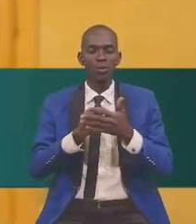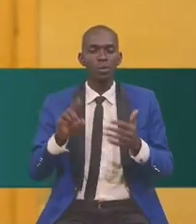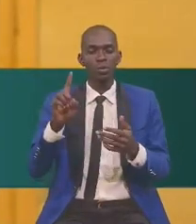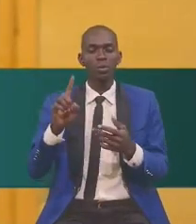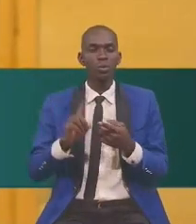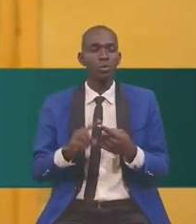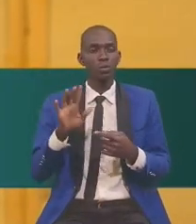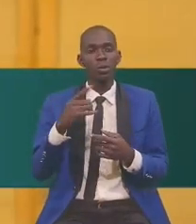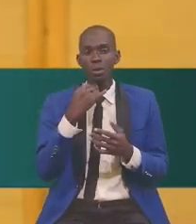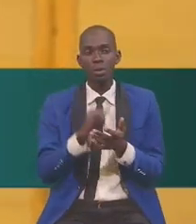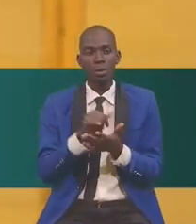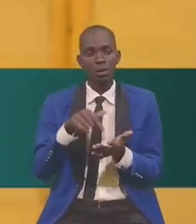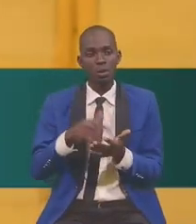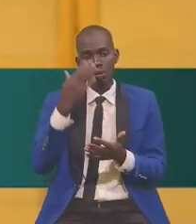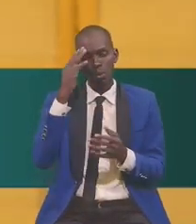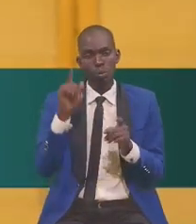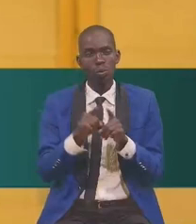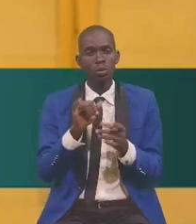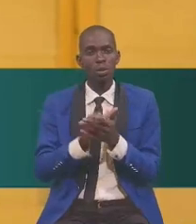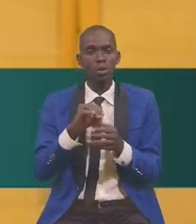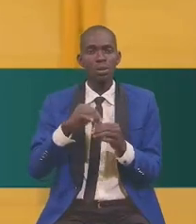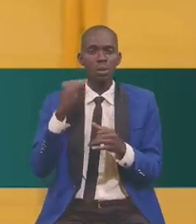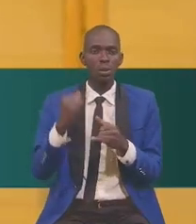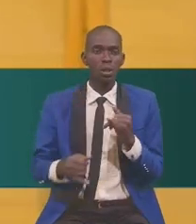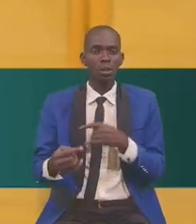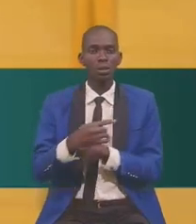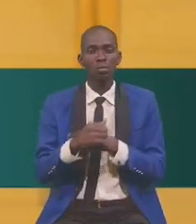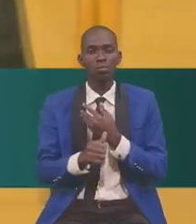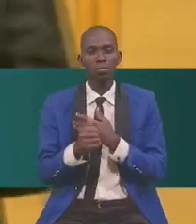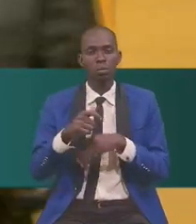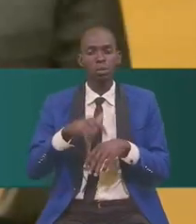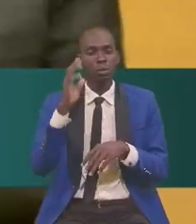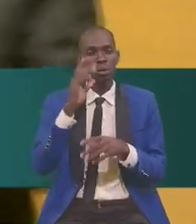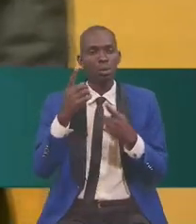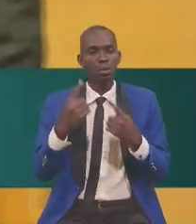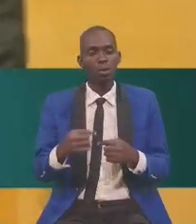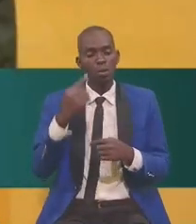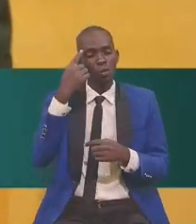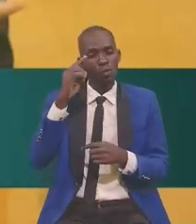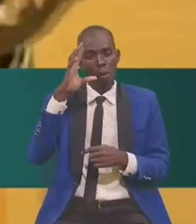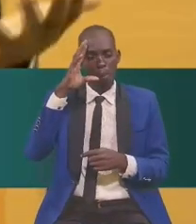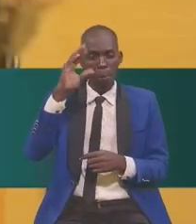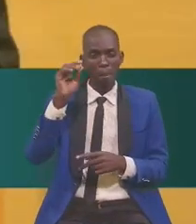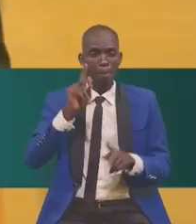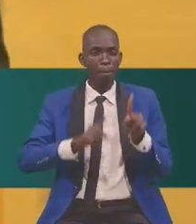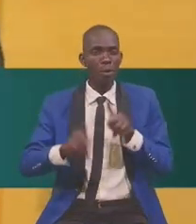temps difficiles. Voyez le verset 2, il dit, car les hommes seront égoïstes,